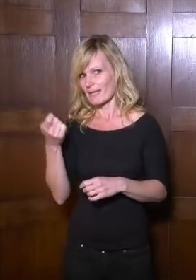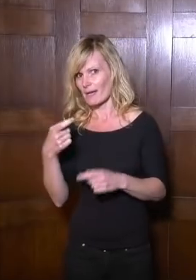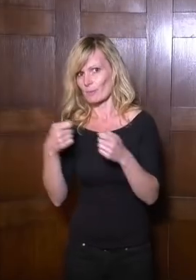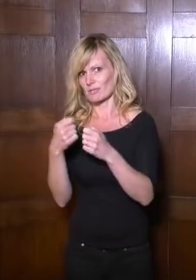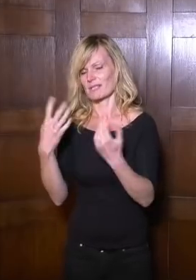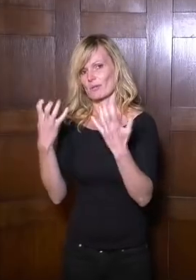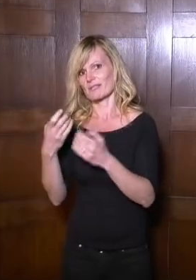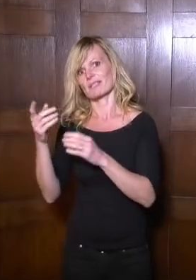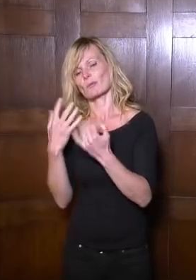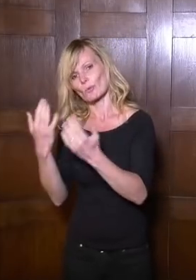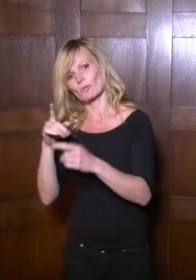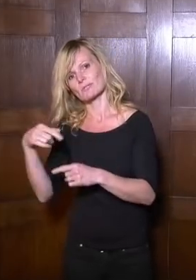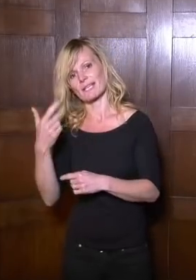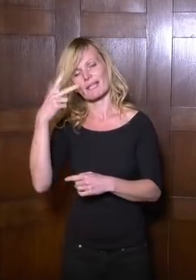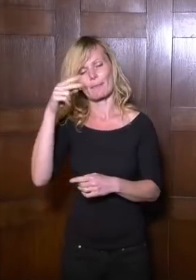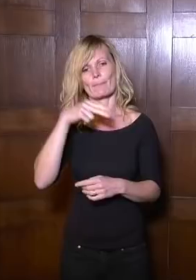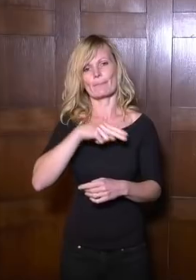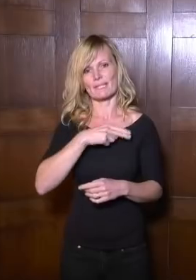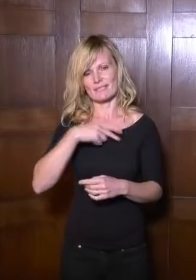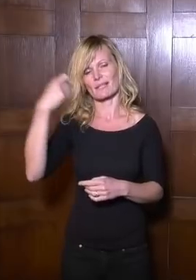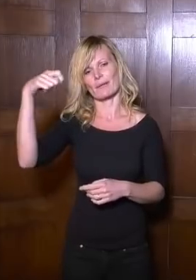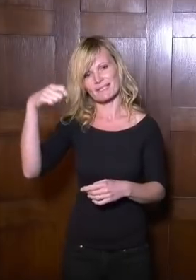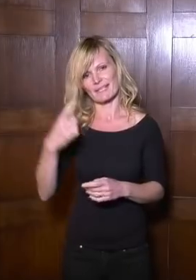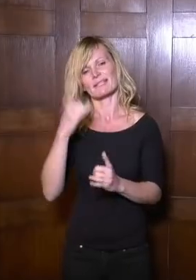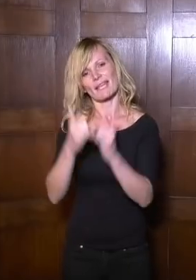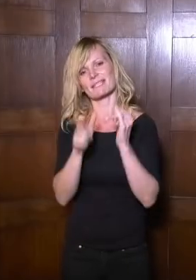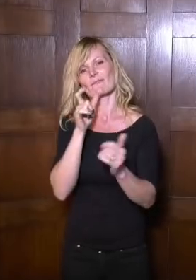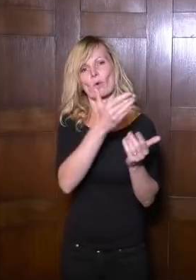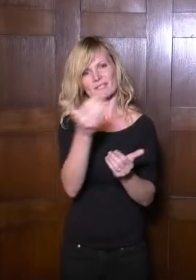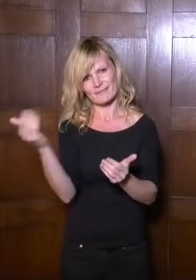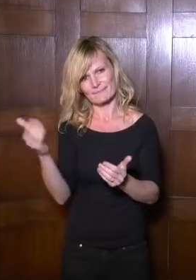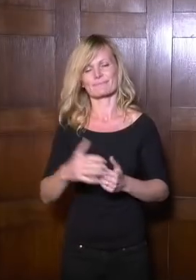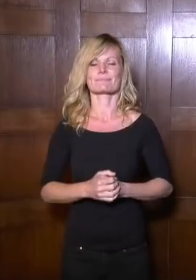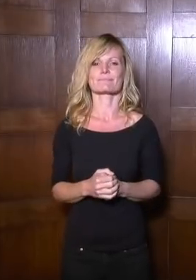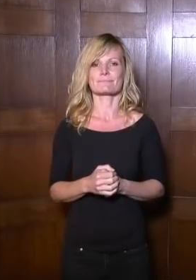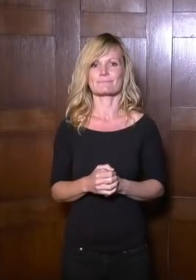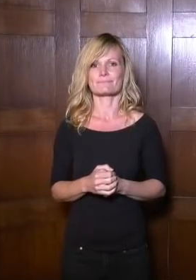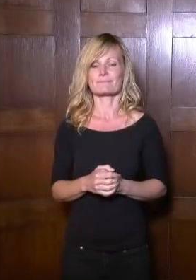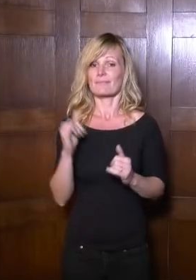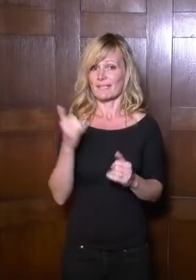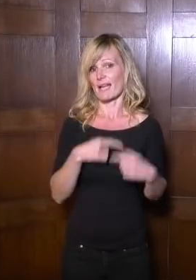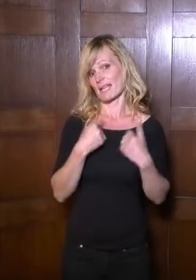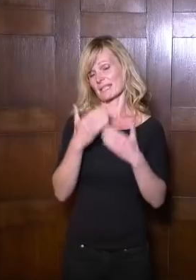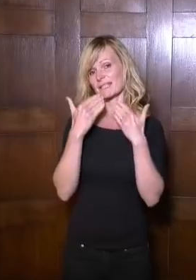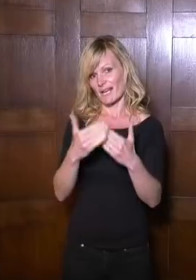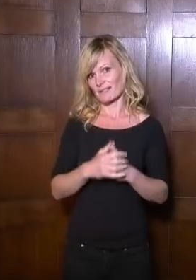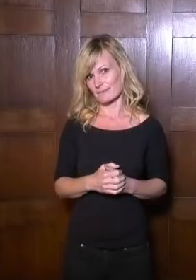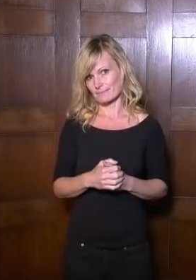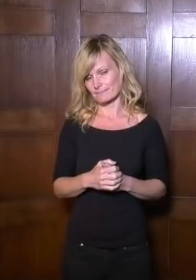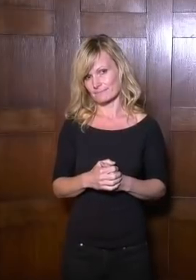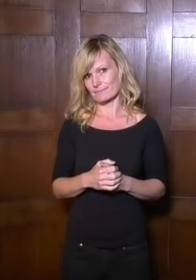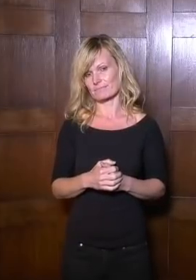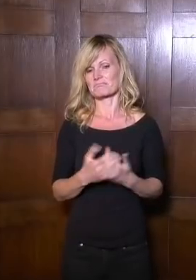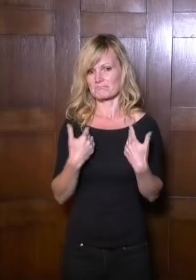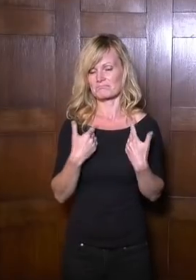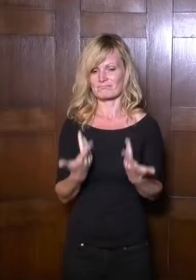Die Grünen und dann Herrn Ministerpräsident das letzte Wort geben. Ja, herzlichen Dank. Erstmal auch herzlichen Dank von mir für